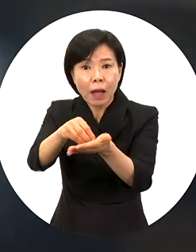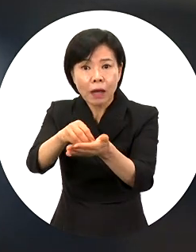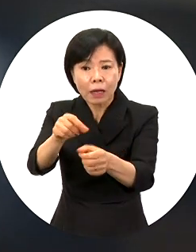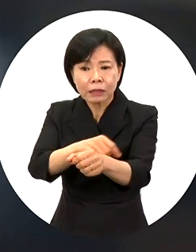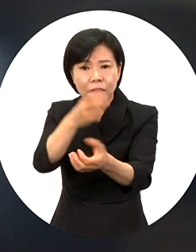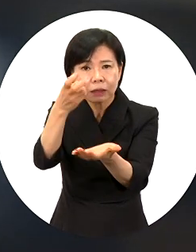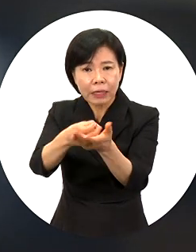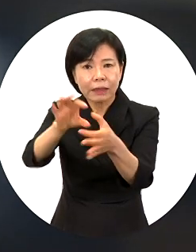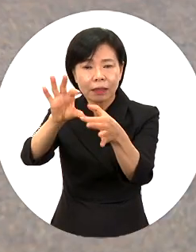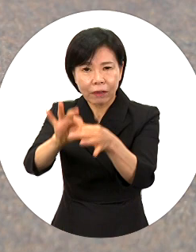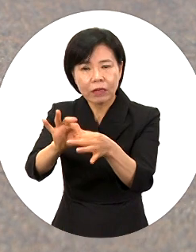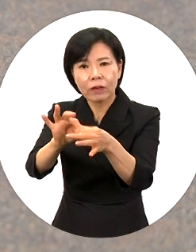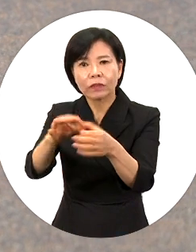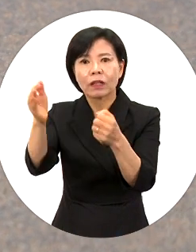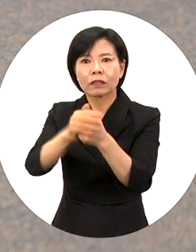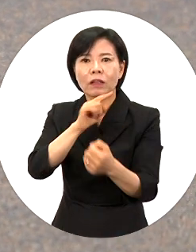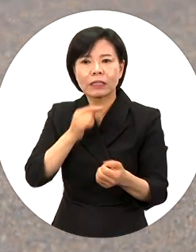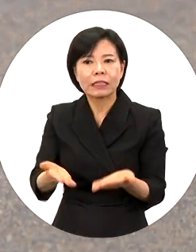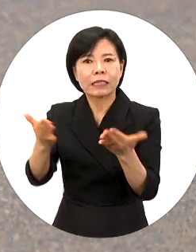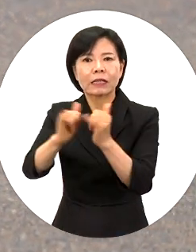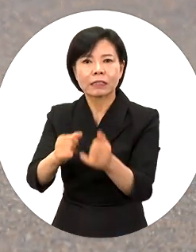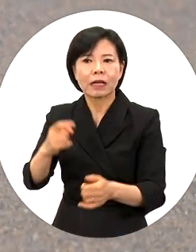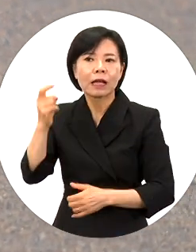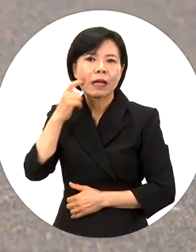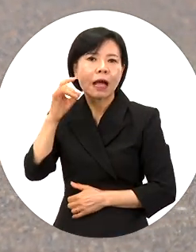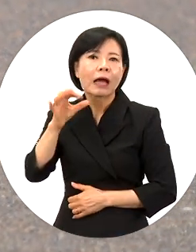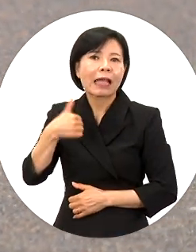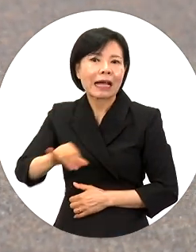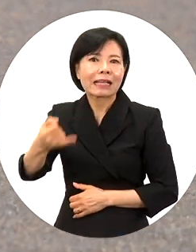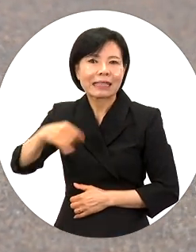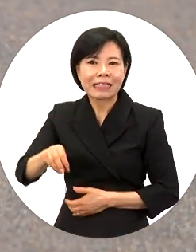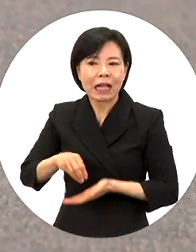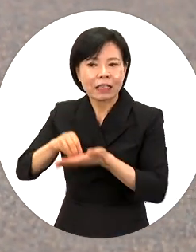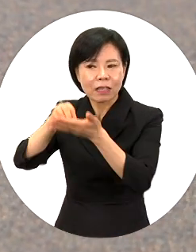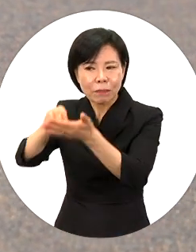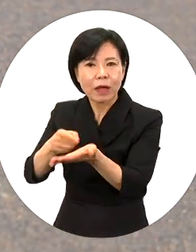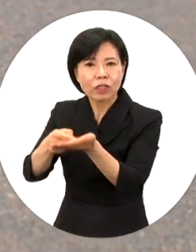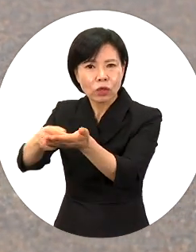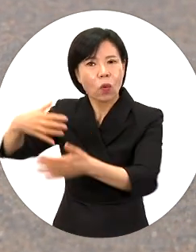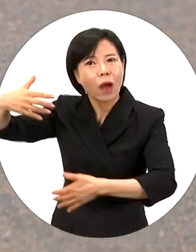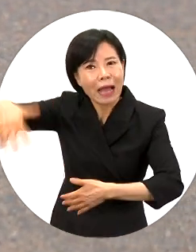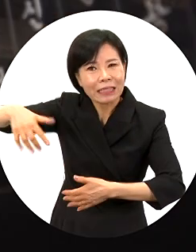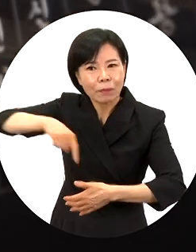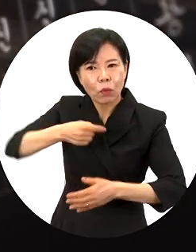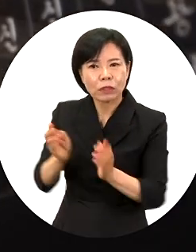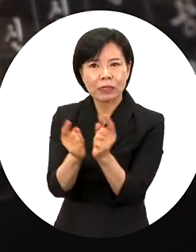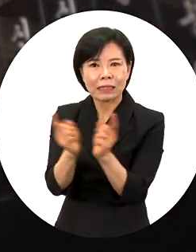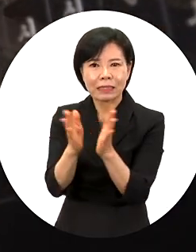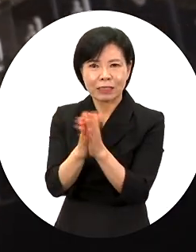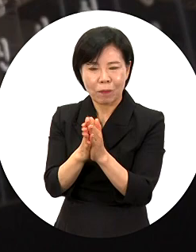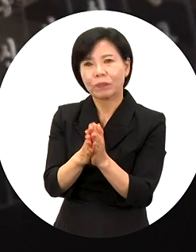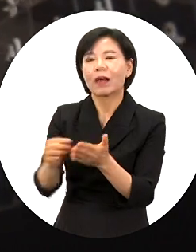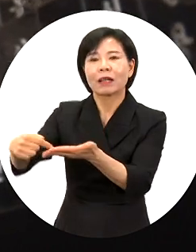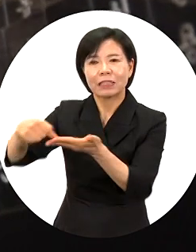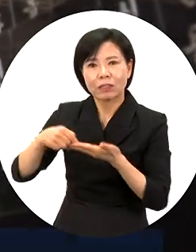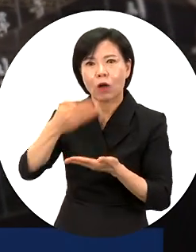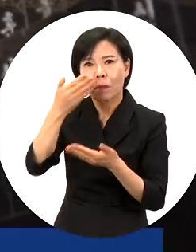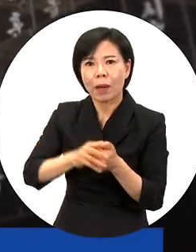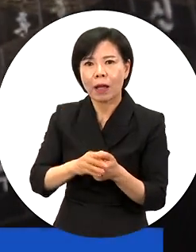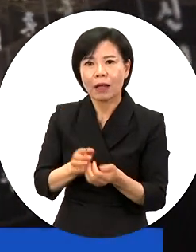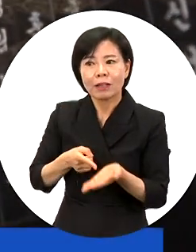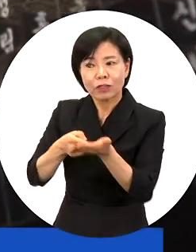입양신고 특례의 경우에는 4.3 희생자의 양자로서 입양신고를 하지 못한 본인이 신청할 수